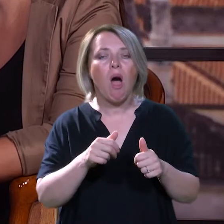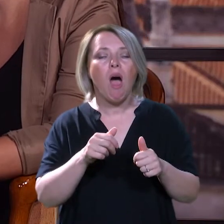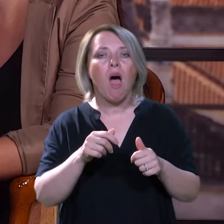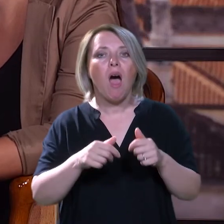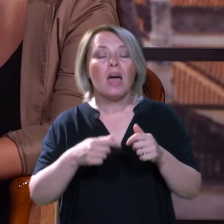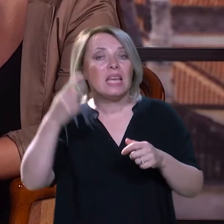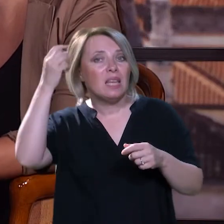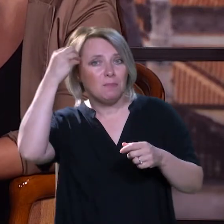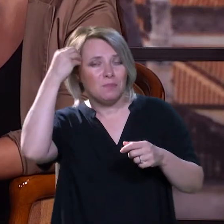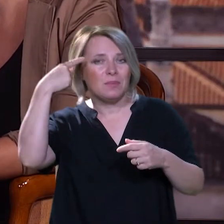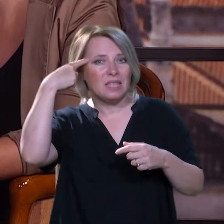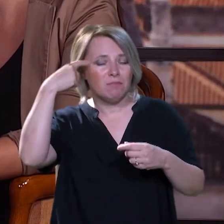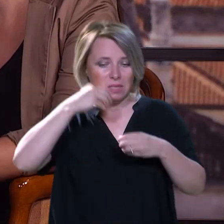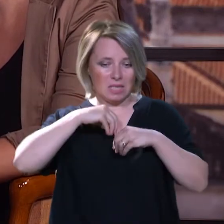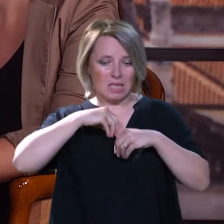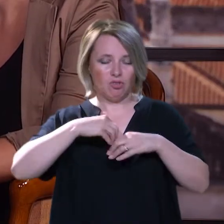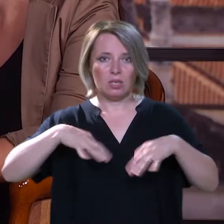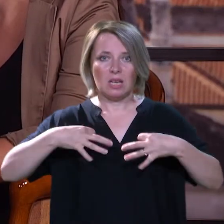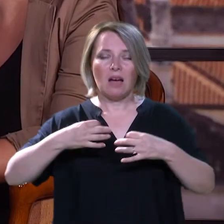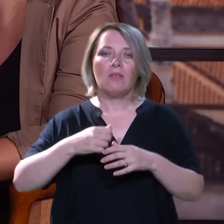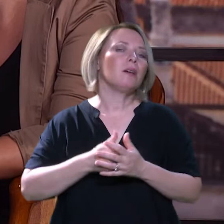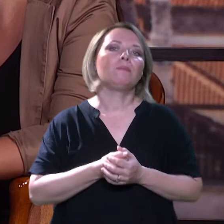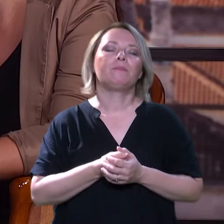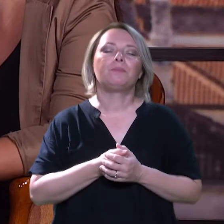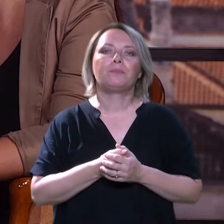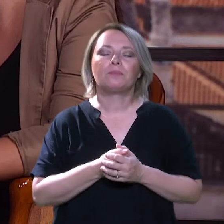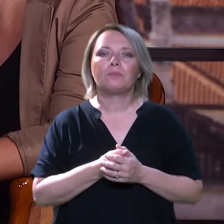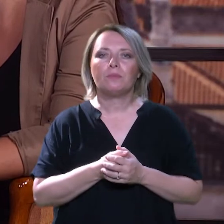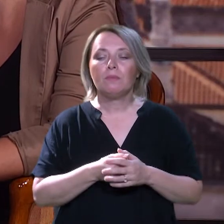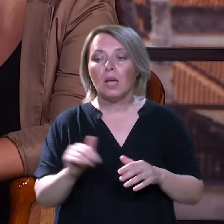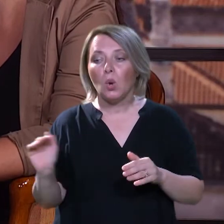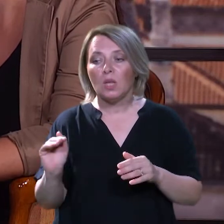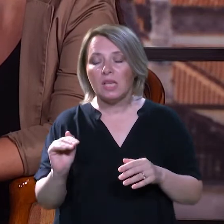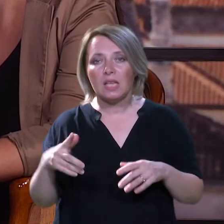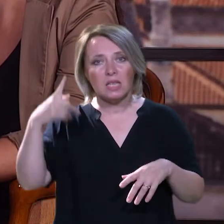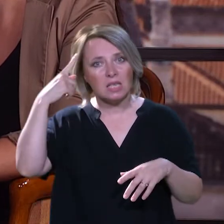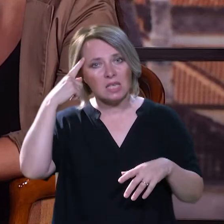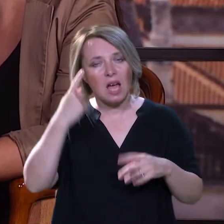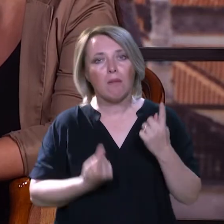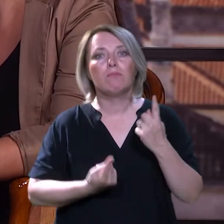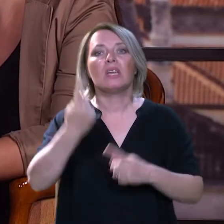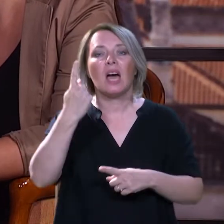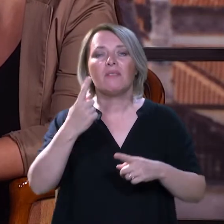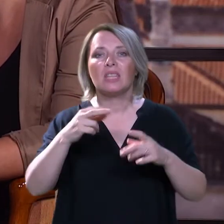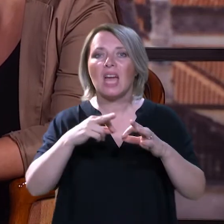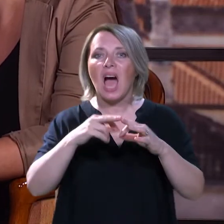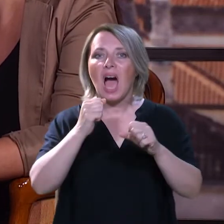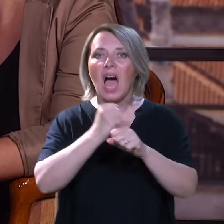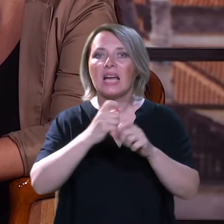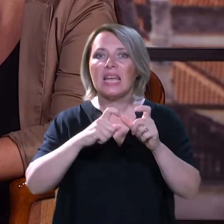često puta u toj najmlađoj fazi, da im se zapravo kod djece zna javiti